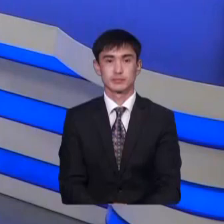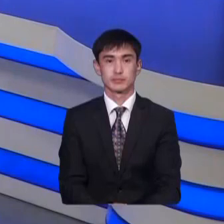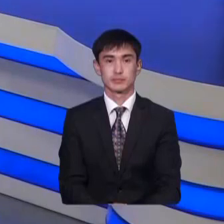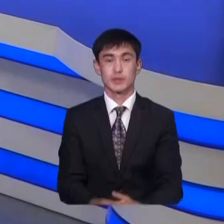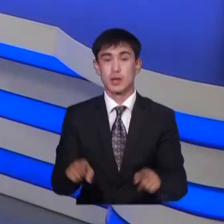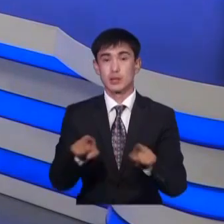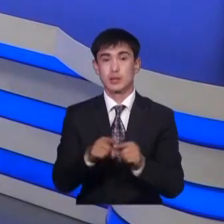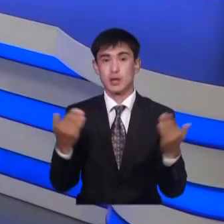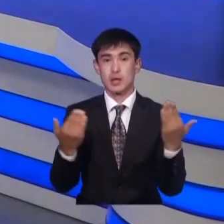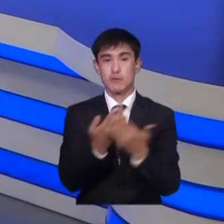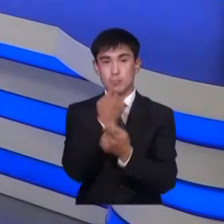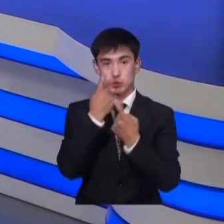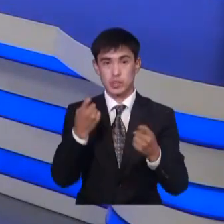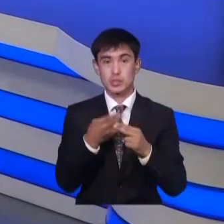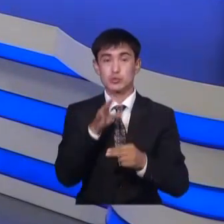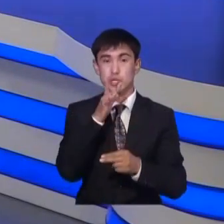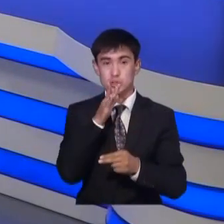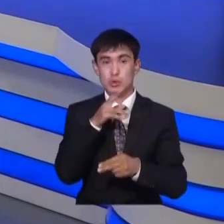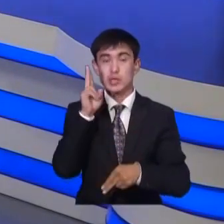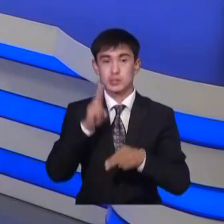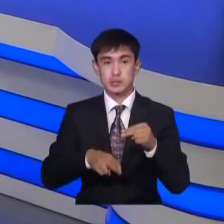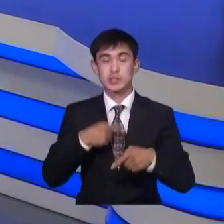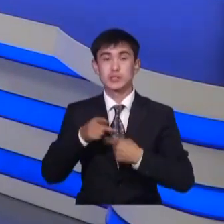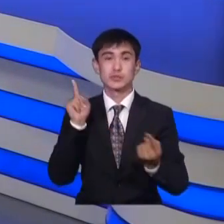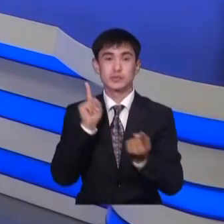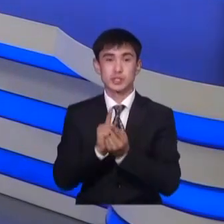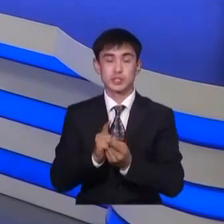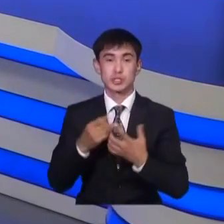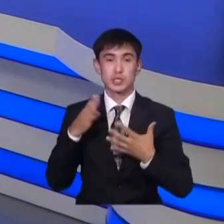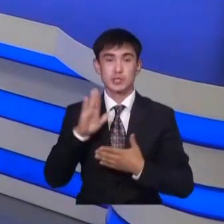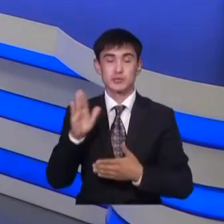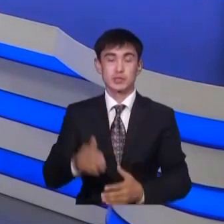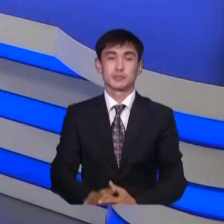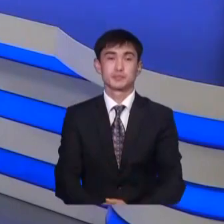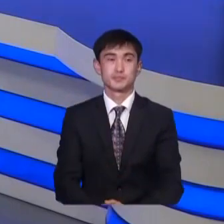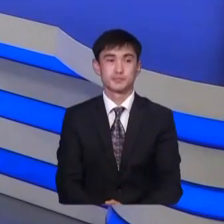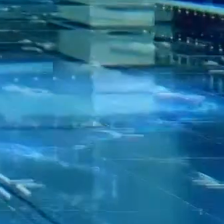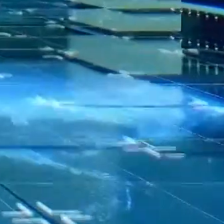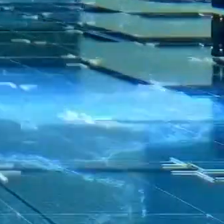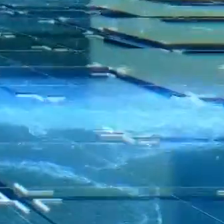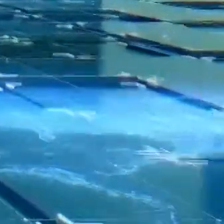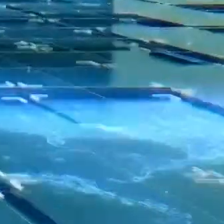Такова информационная картина к этому часу. До следующей встречи в эфире. Всего вам доброго.